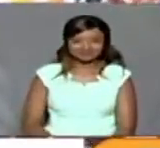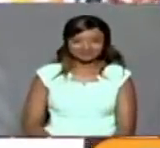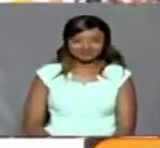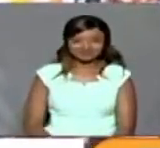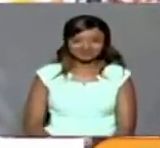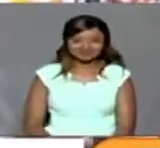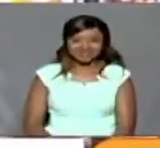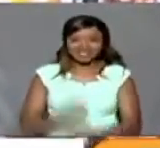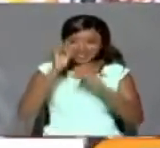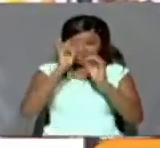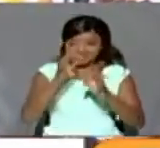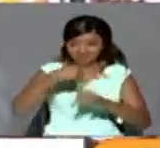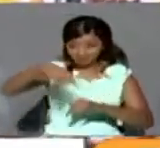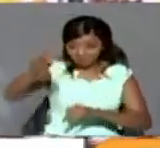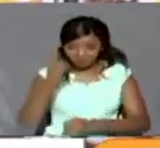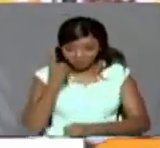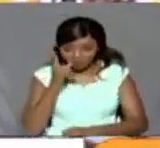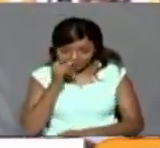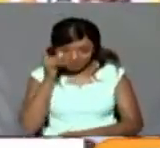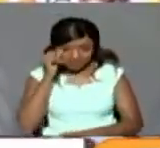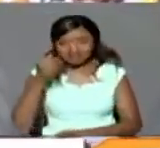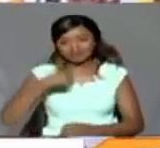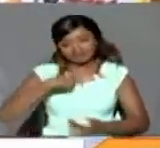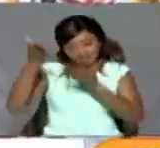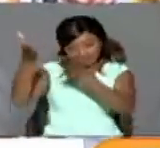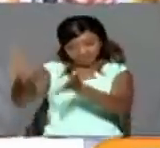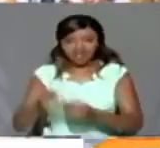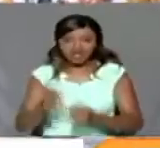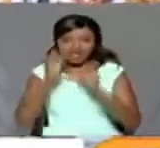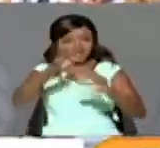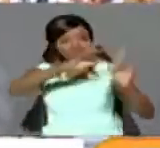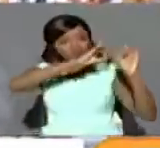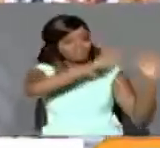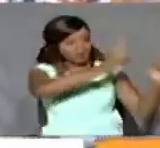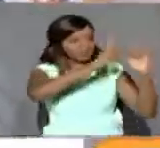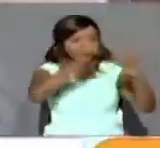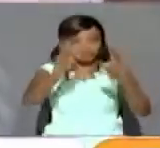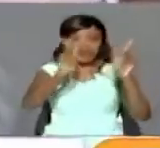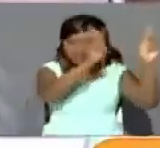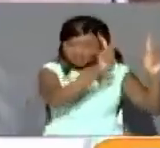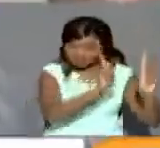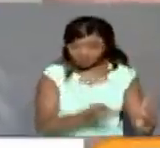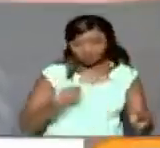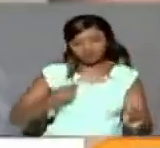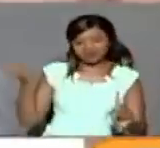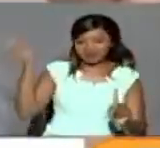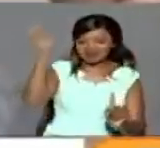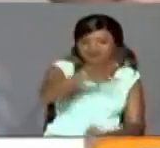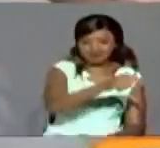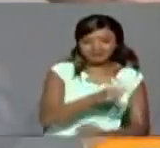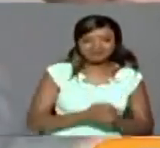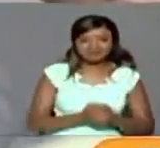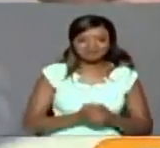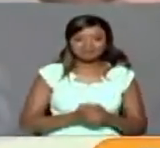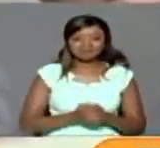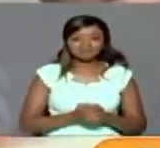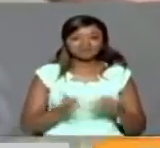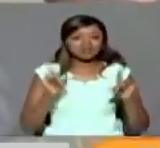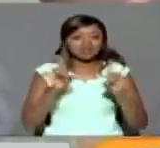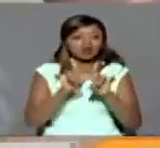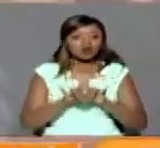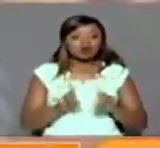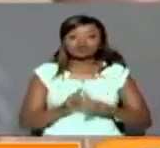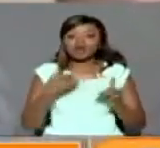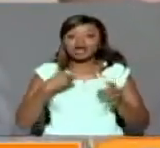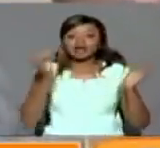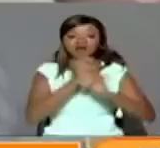Wakienda Mombasa tutakuwa huko. Wakitangatanga Kizumu tutatangatanga na wao huko. Hakuna mtu ambaye yeye ni